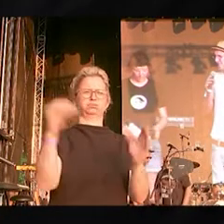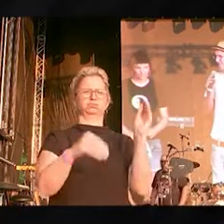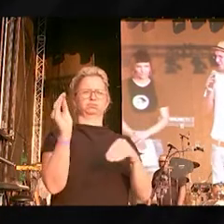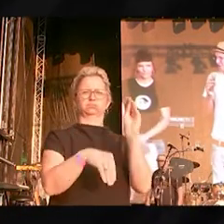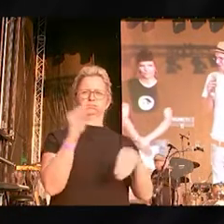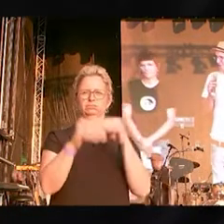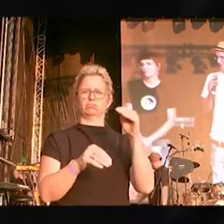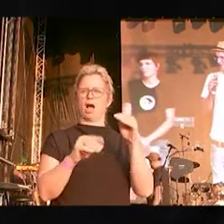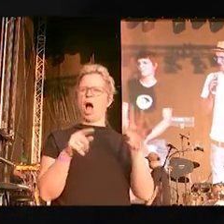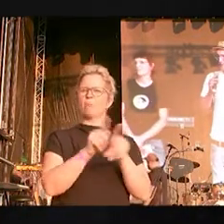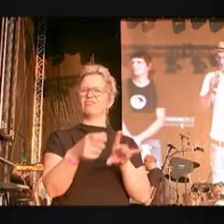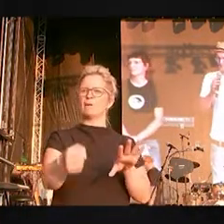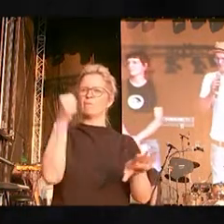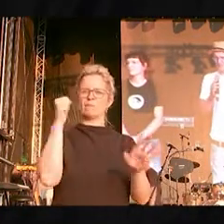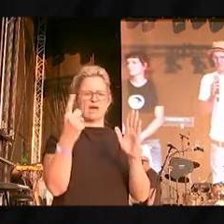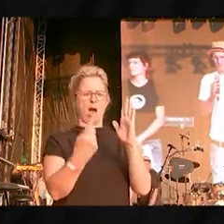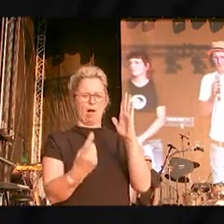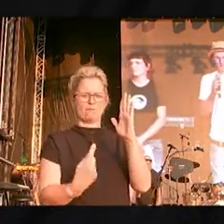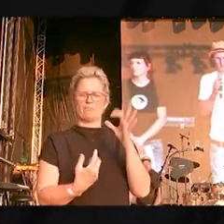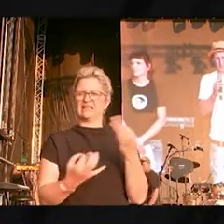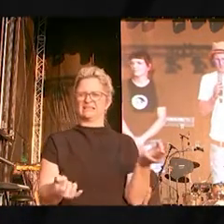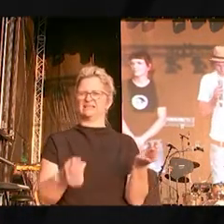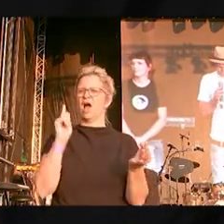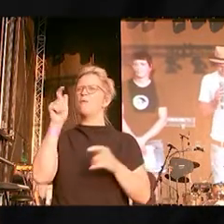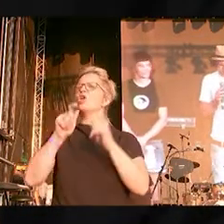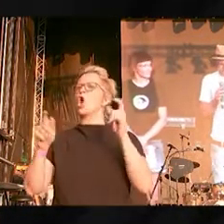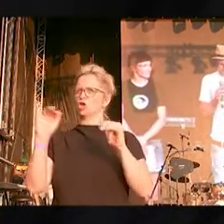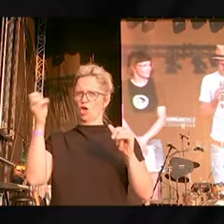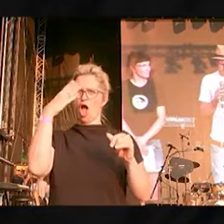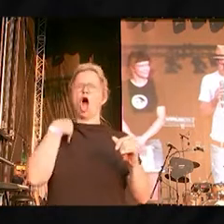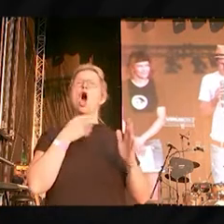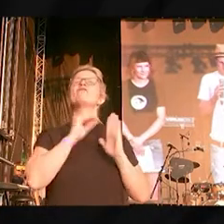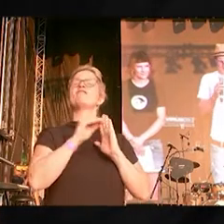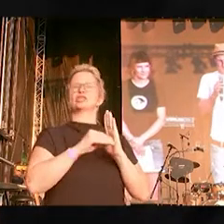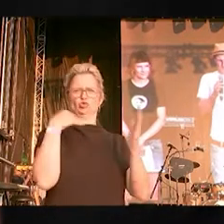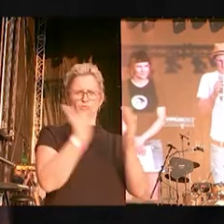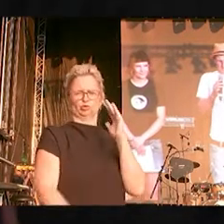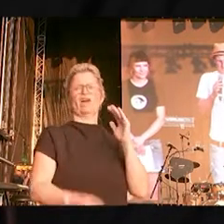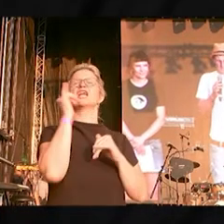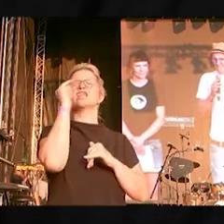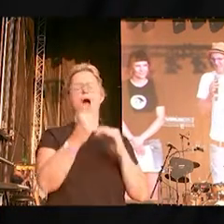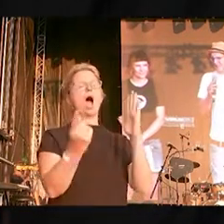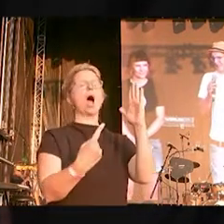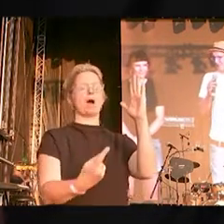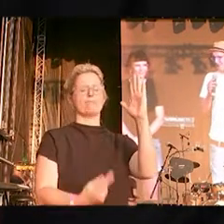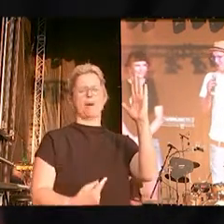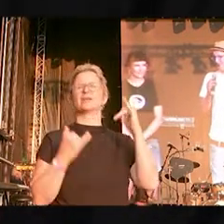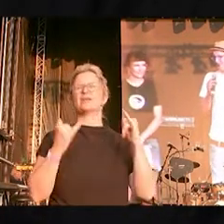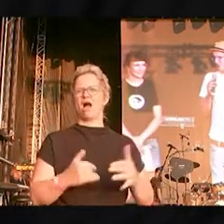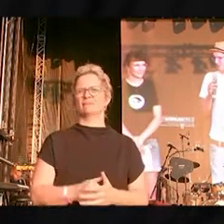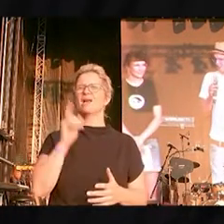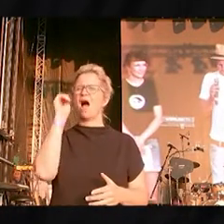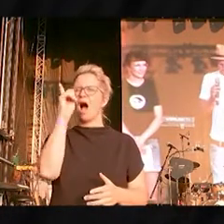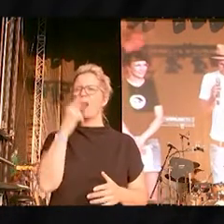nie zurückgefahren, außer es kommen Leute und machen eine Verfassungsbeschwerde. Das Gegenteil gilt für